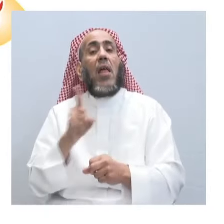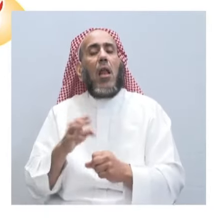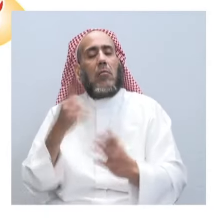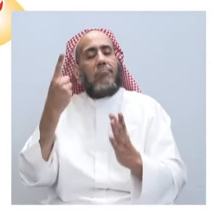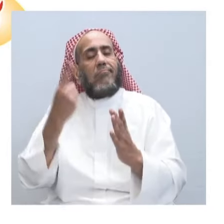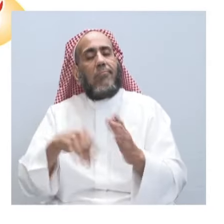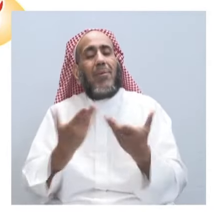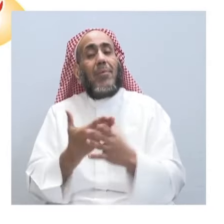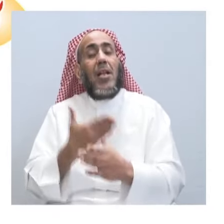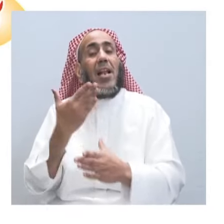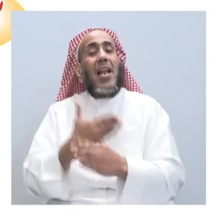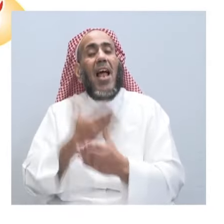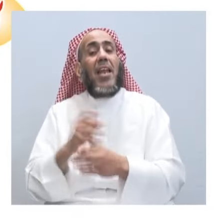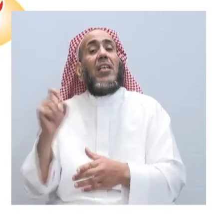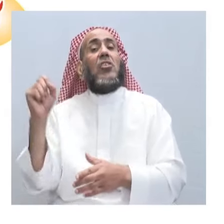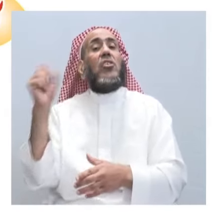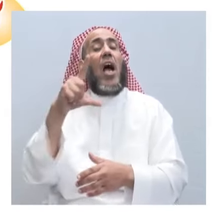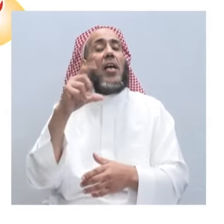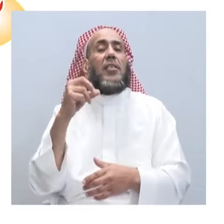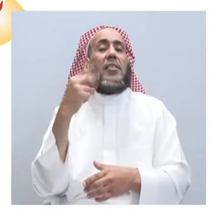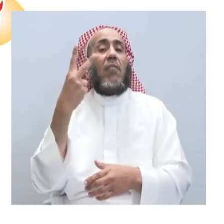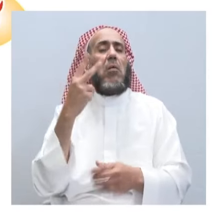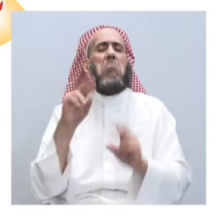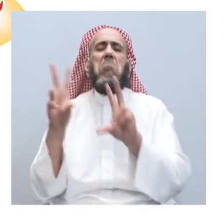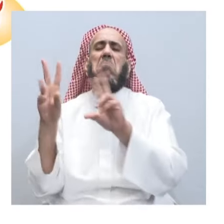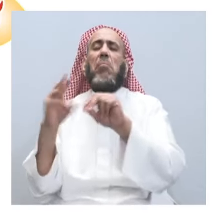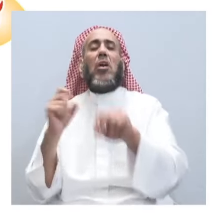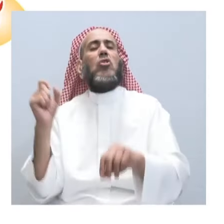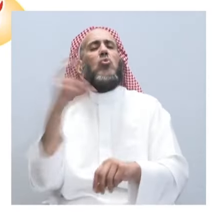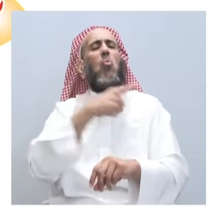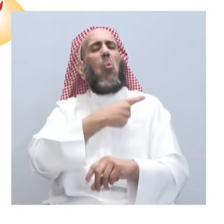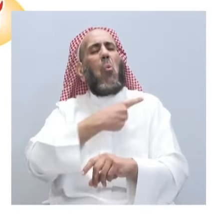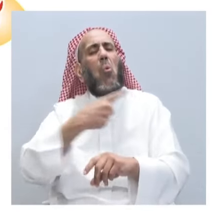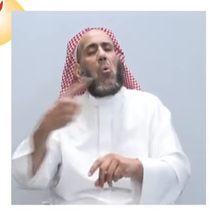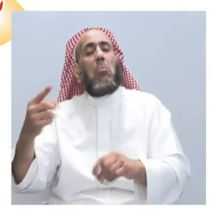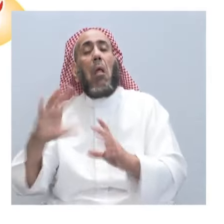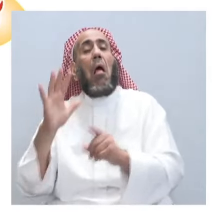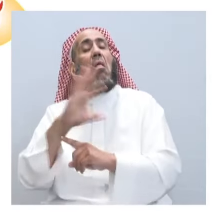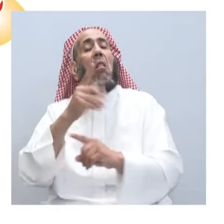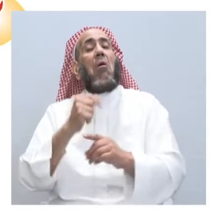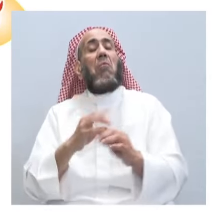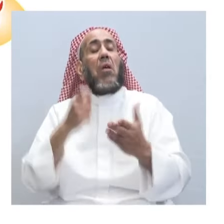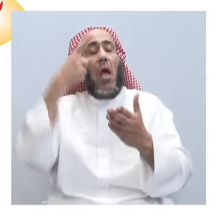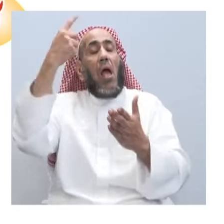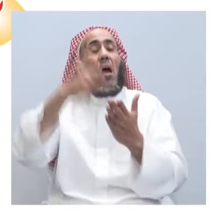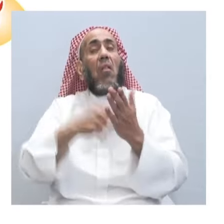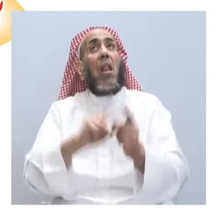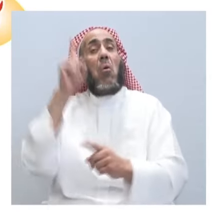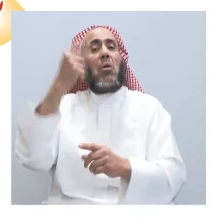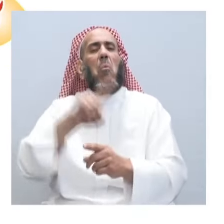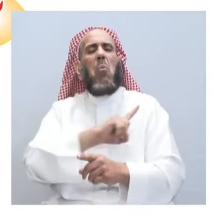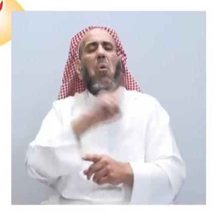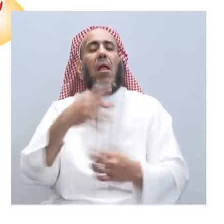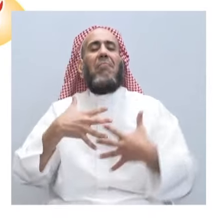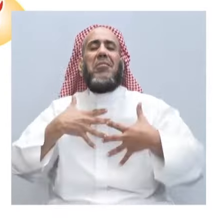ذلك لان شهر سفر كبقيه الشهور لا اثر له في قضاء الله وقدره ولا في